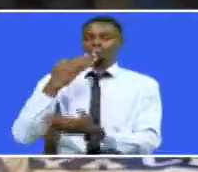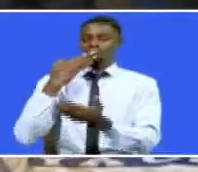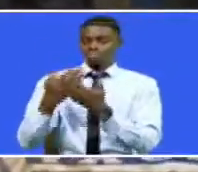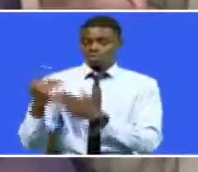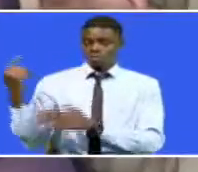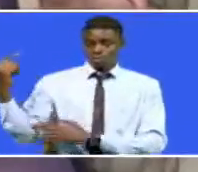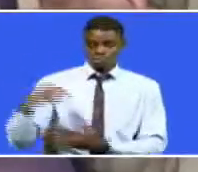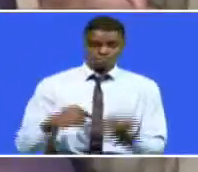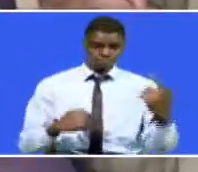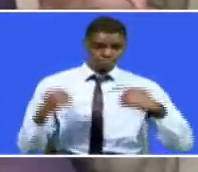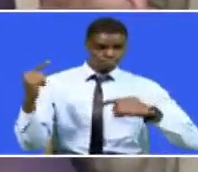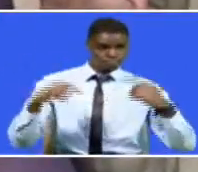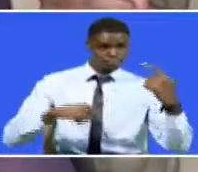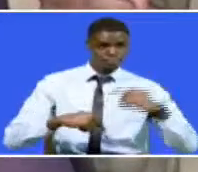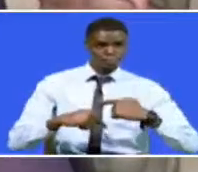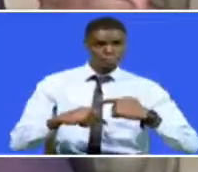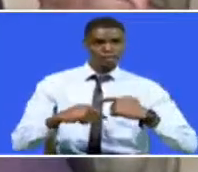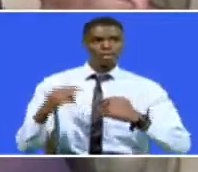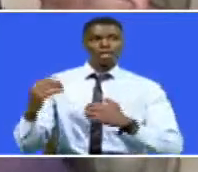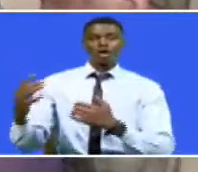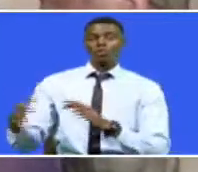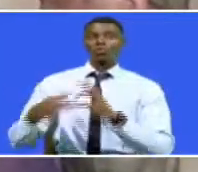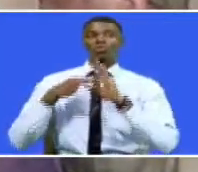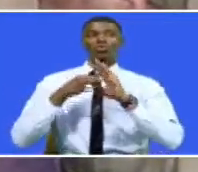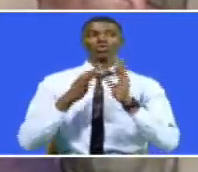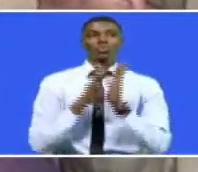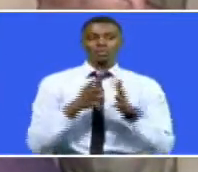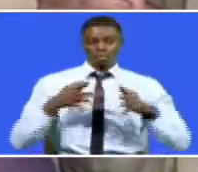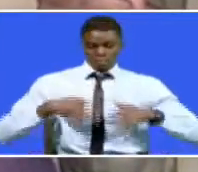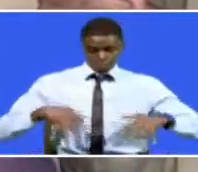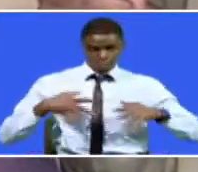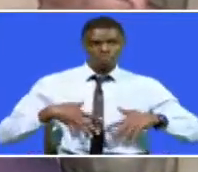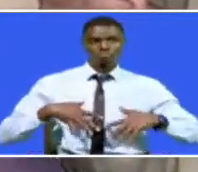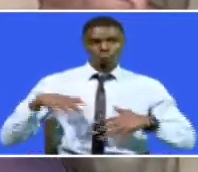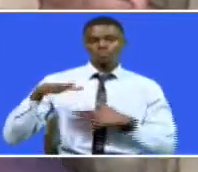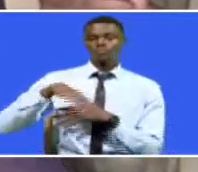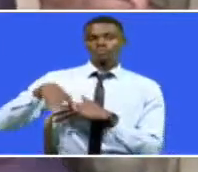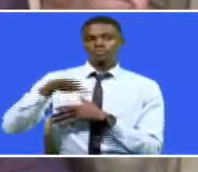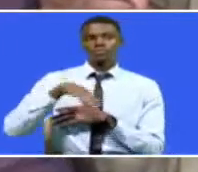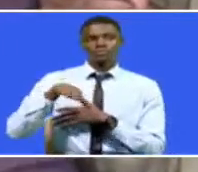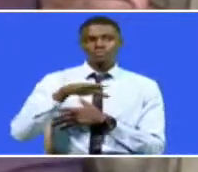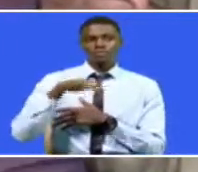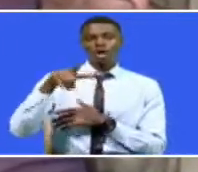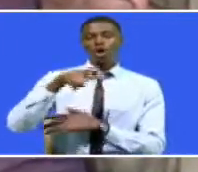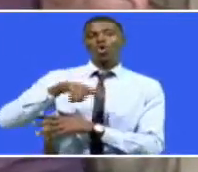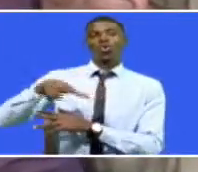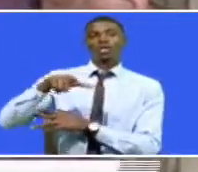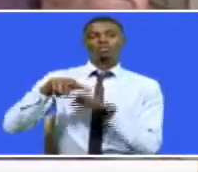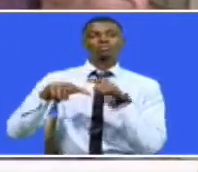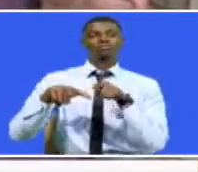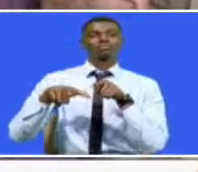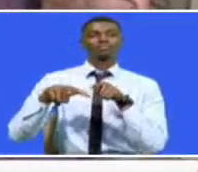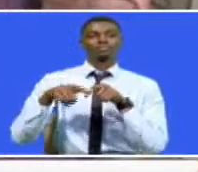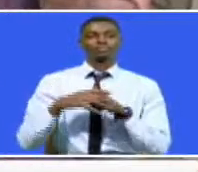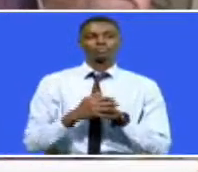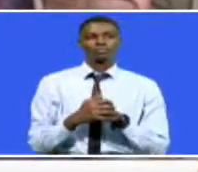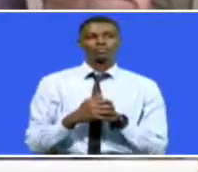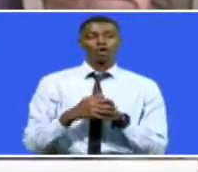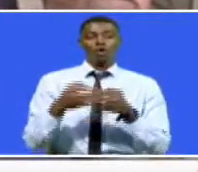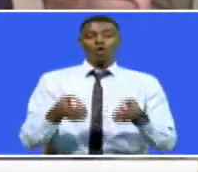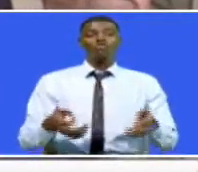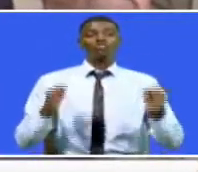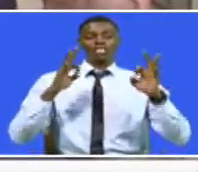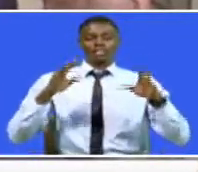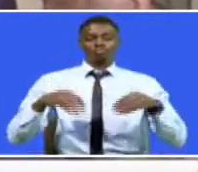tumekuja hapa kujiunga na watu wa Mng'ang'a location ili